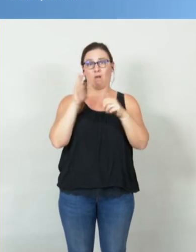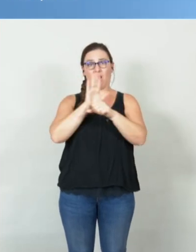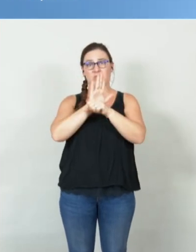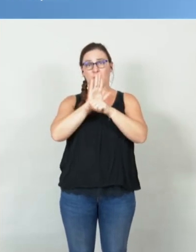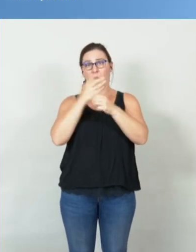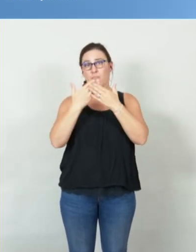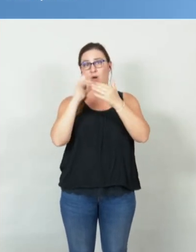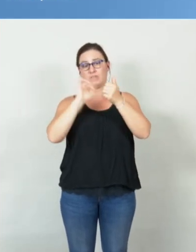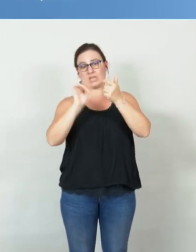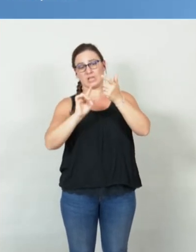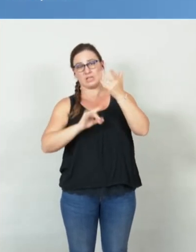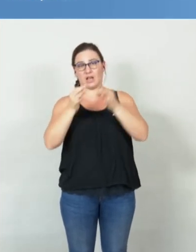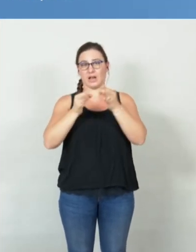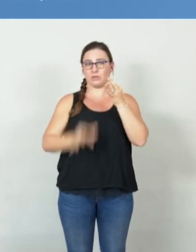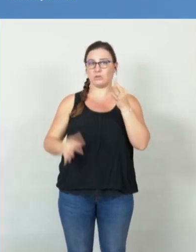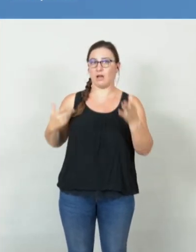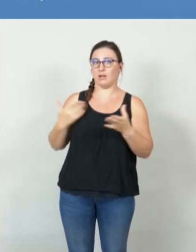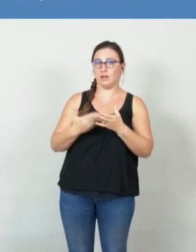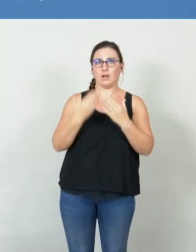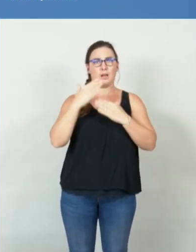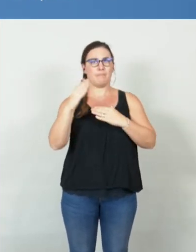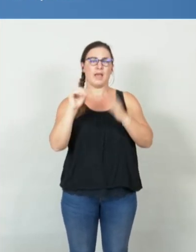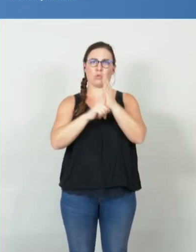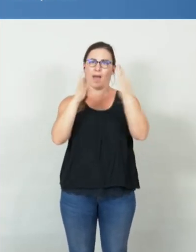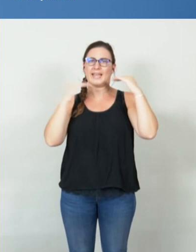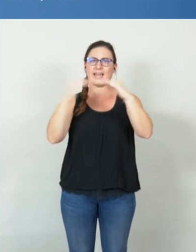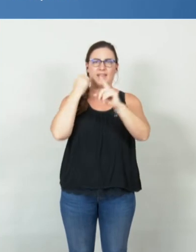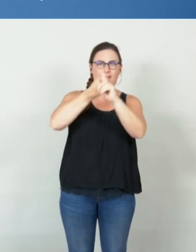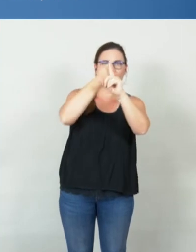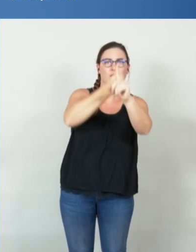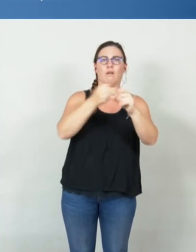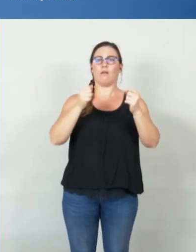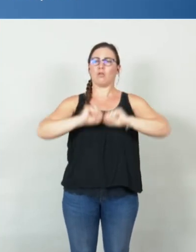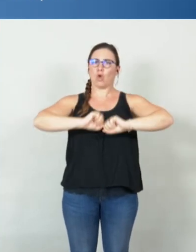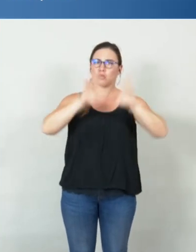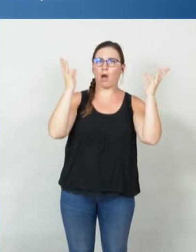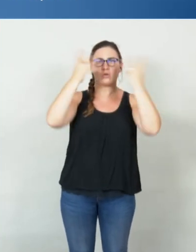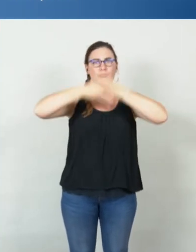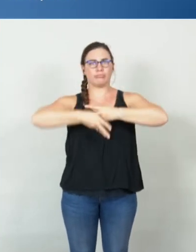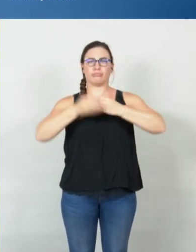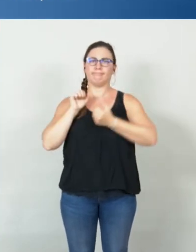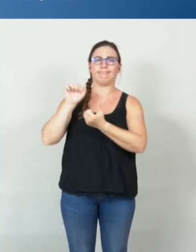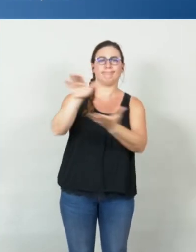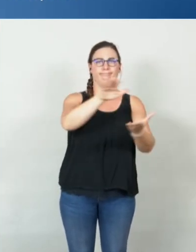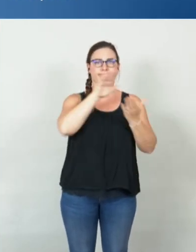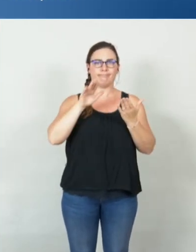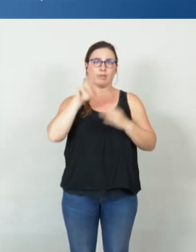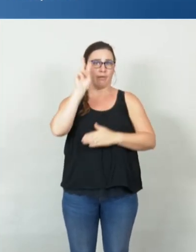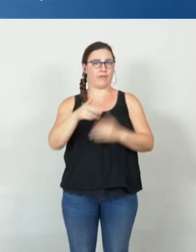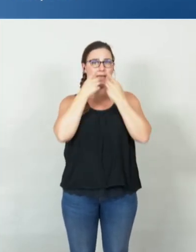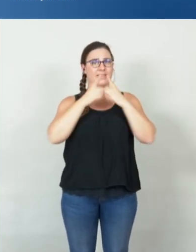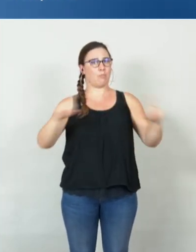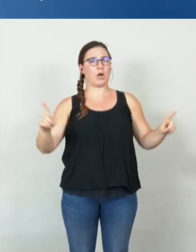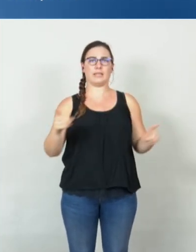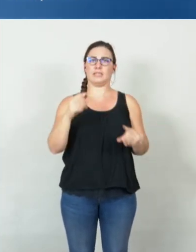alors que la défense de l'égalité des droits alors que celle de la transparence sont pourtant les corollaires d'une démocratie en